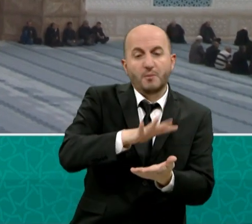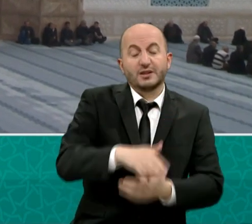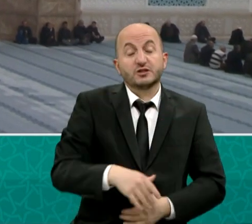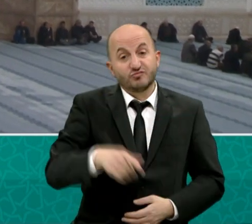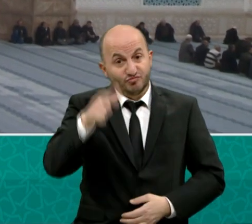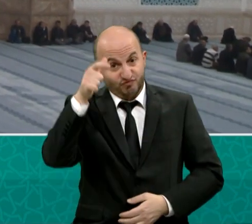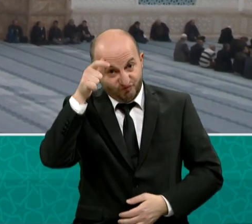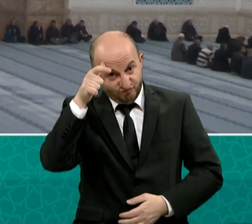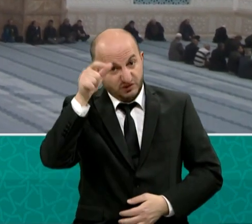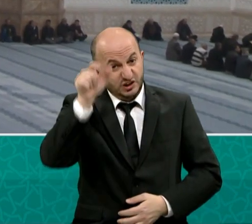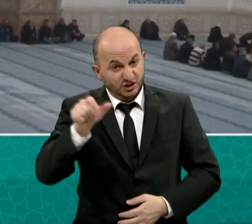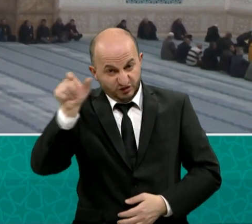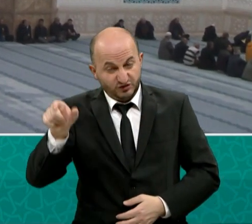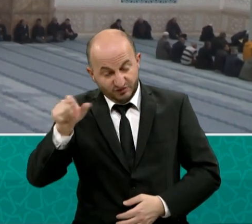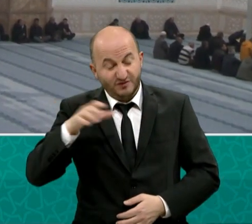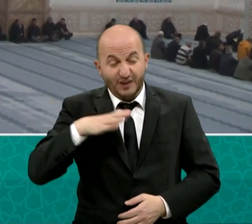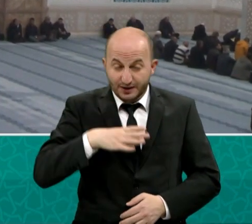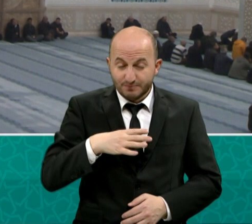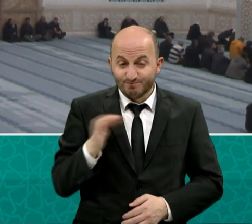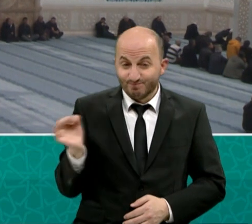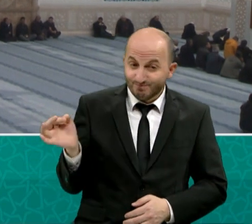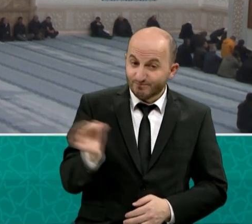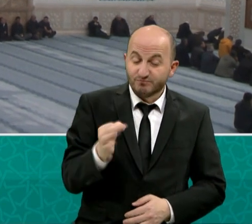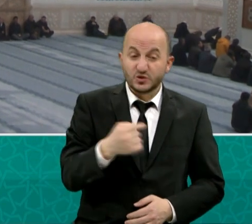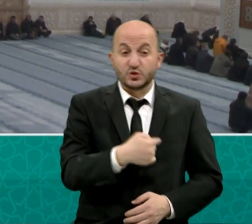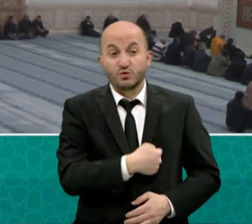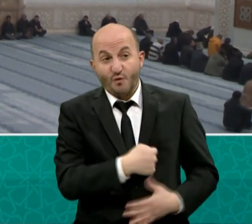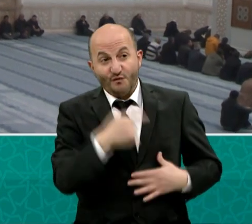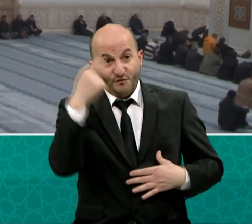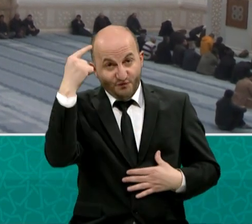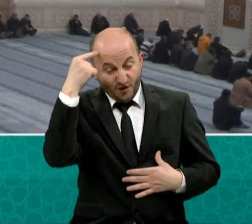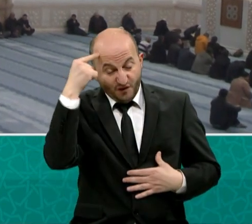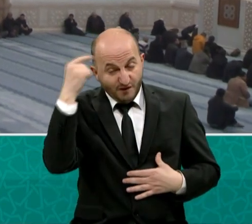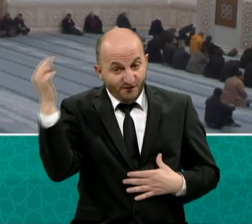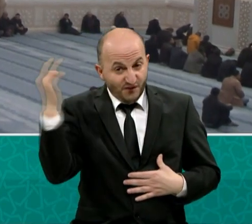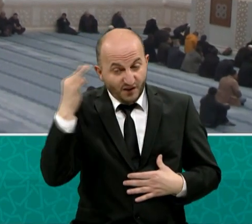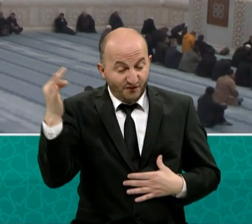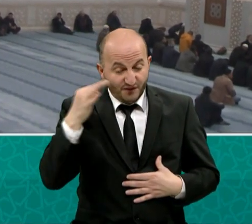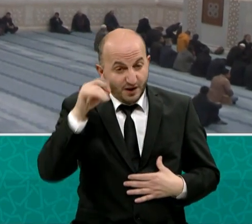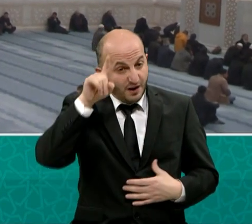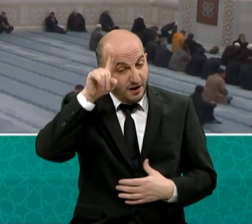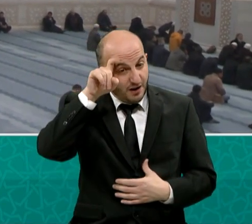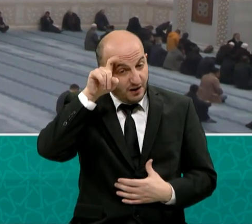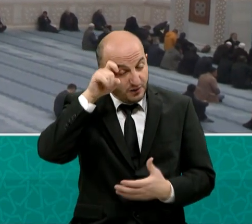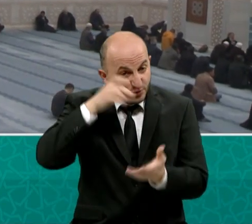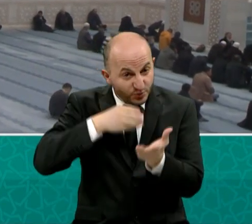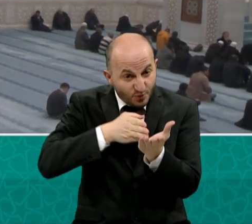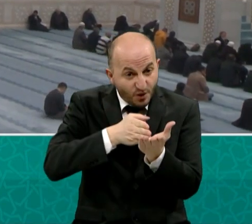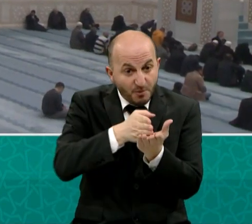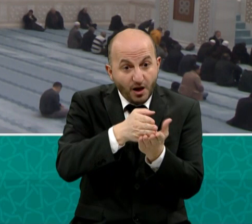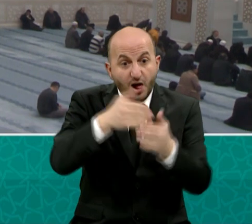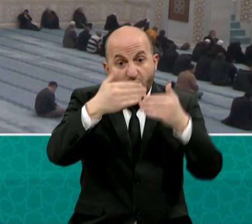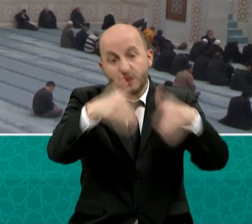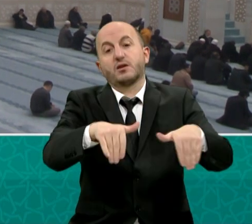veya şeytanlaşmış insanlar insanın zihnine, gönlüne vesvese verir. Aklını doğru kullanmasına da engel